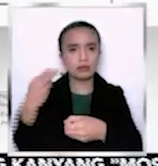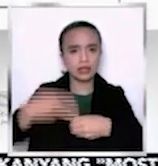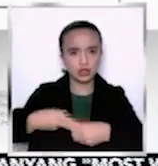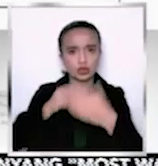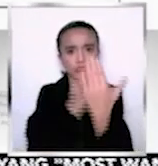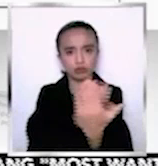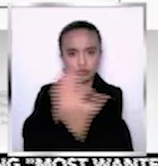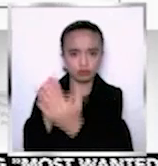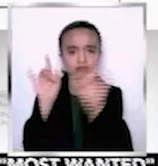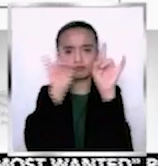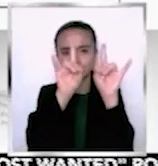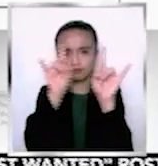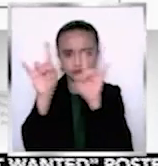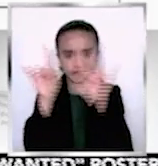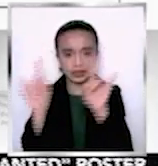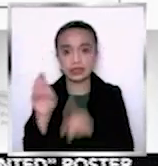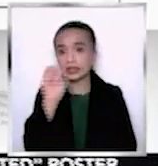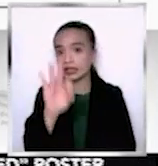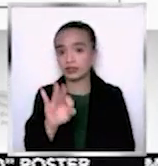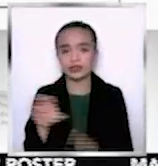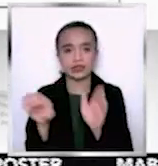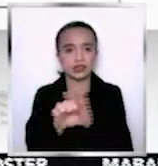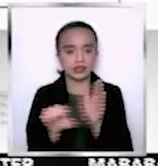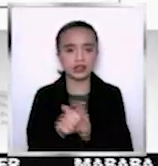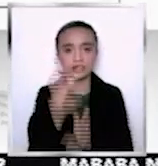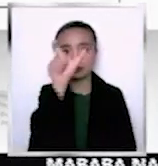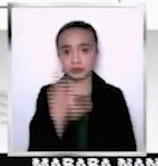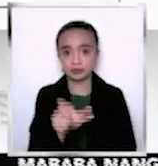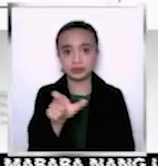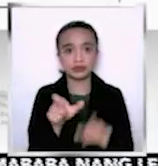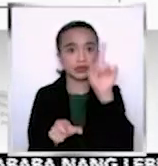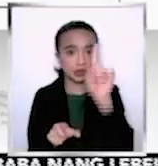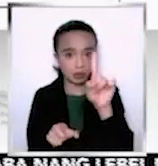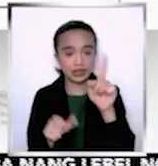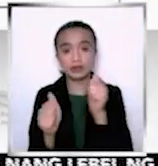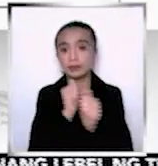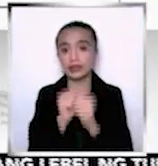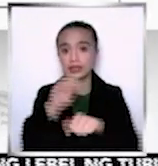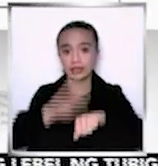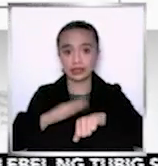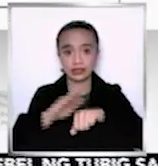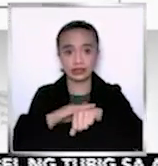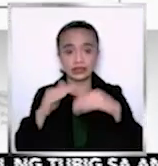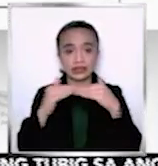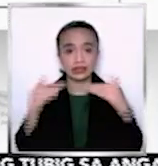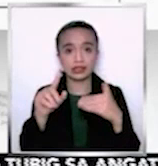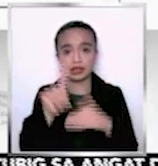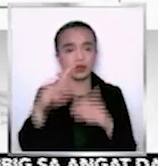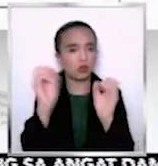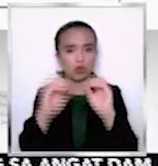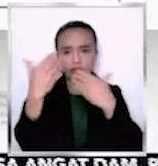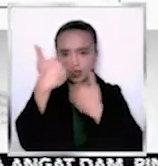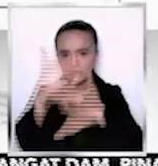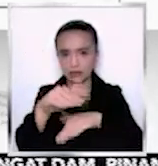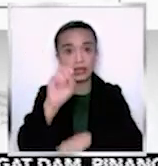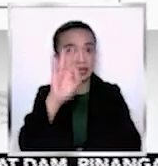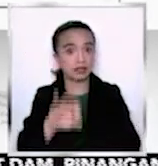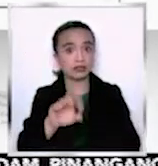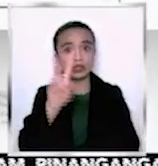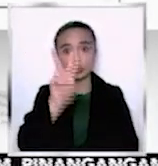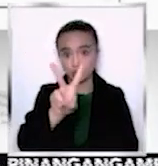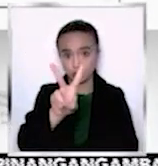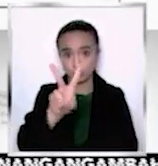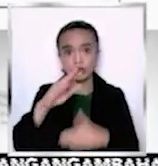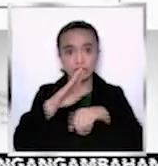campaigning. Kapag Category 1, nakatumbas ng alert level 1 ang IATF, walang limit. Kapag Category 2, hanggang 5